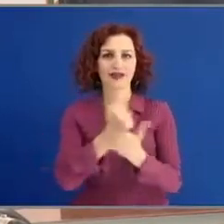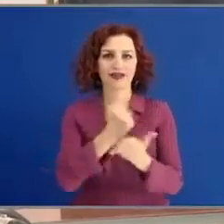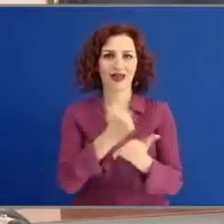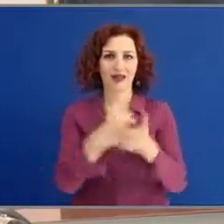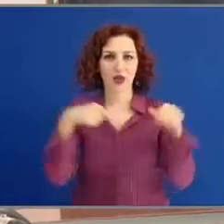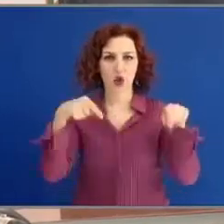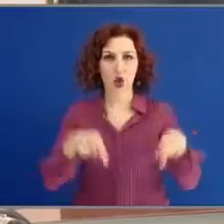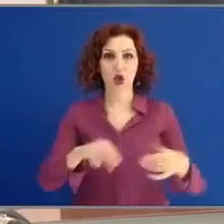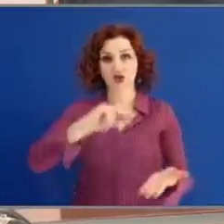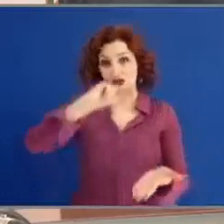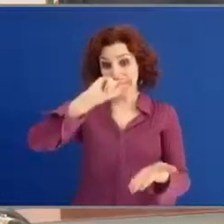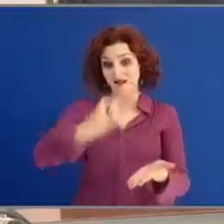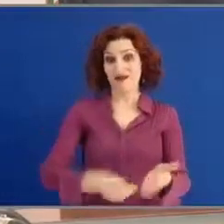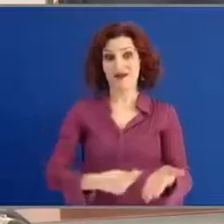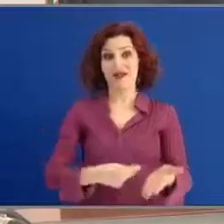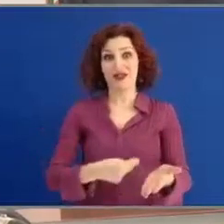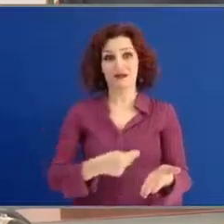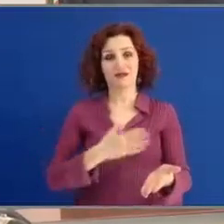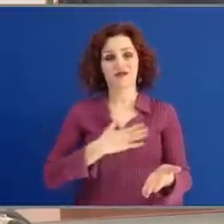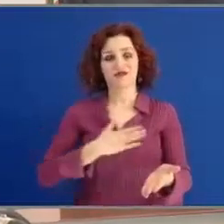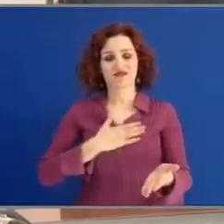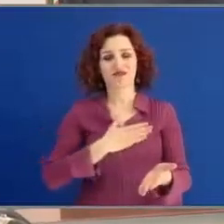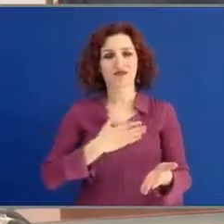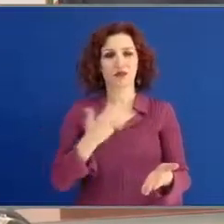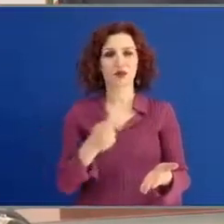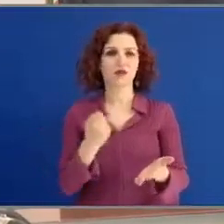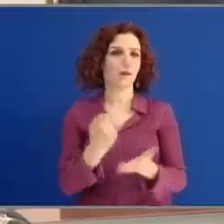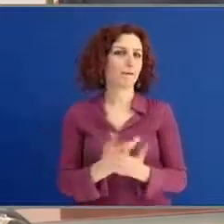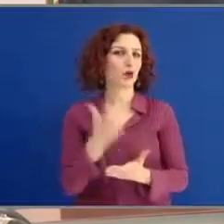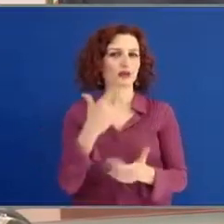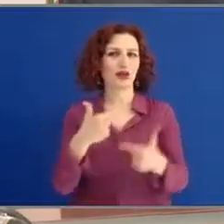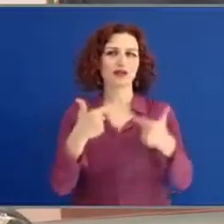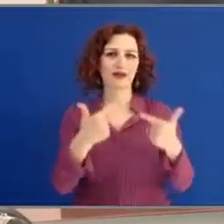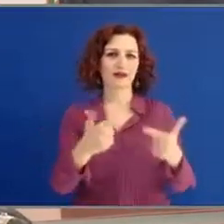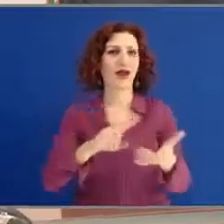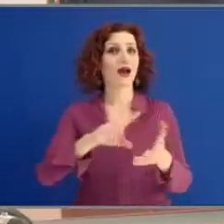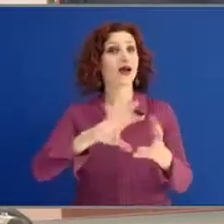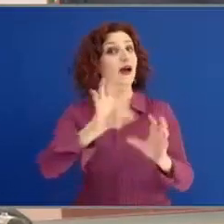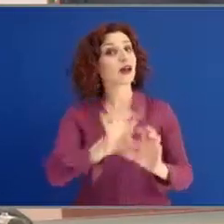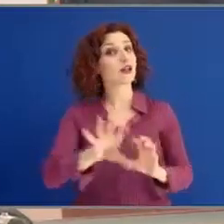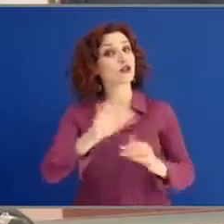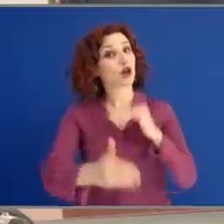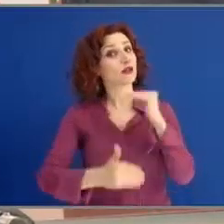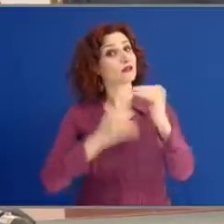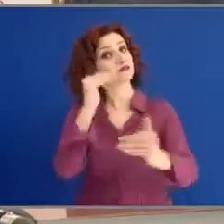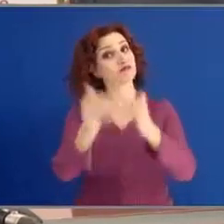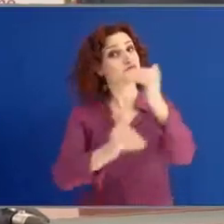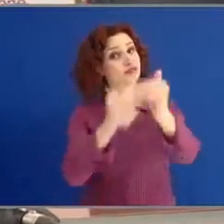un pezzo importante per l'ammodernamento del servizio sanitario di questa regione.